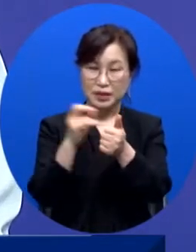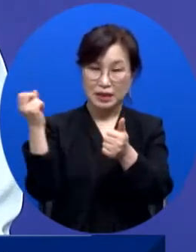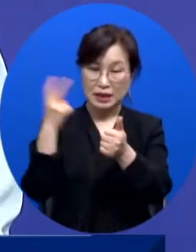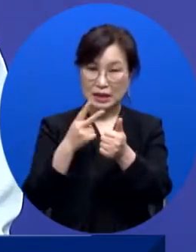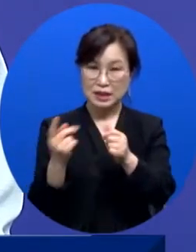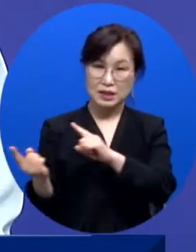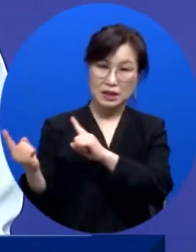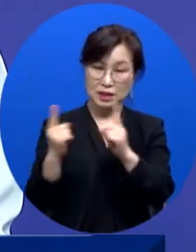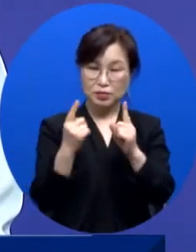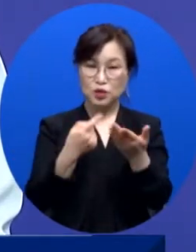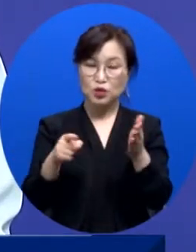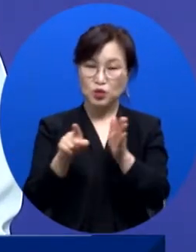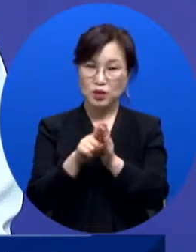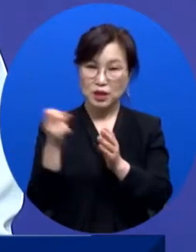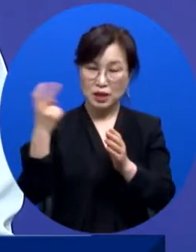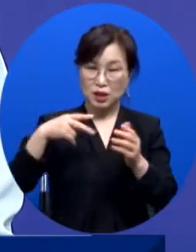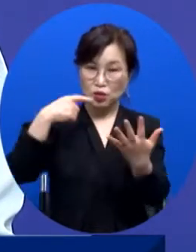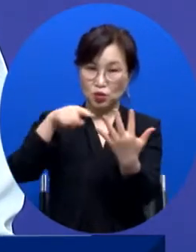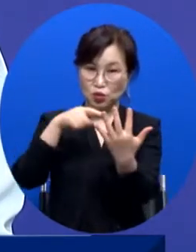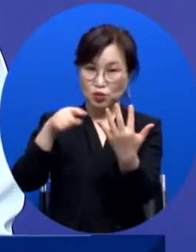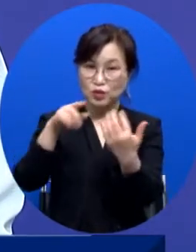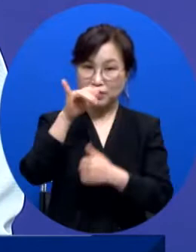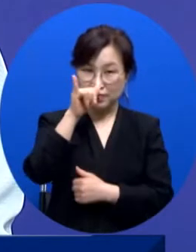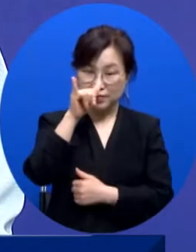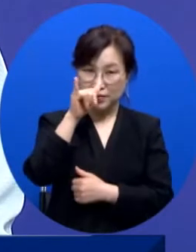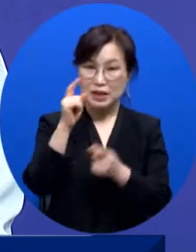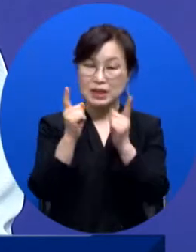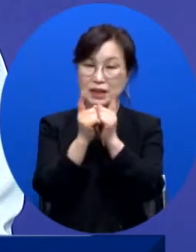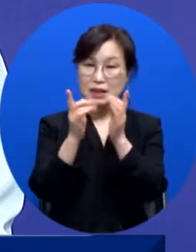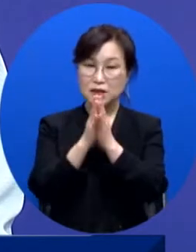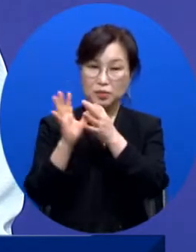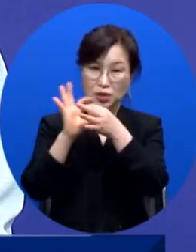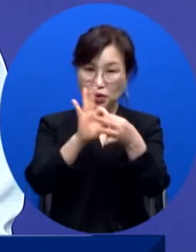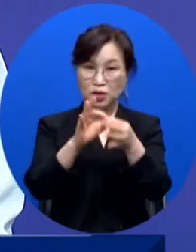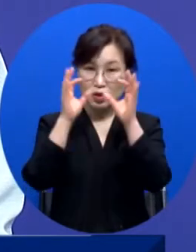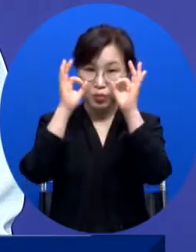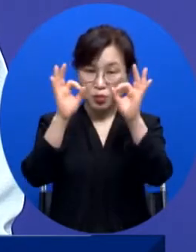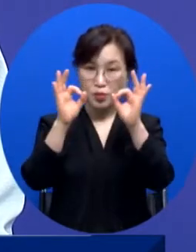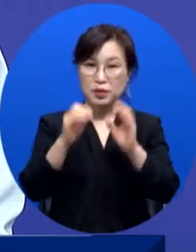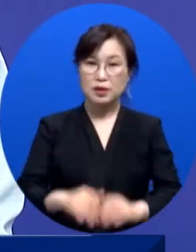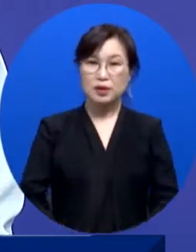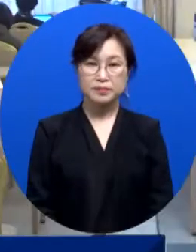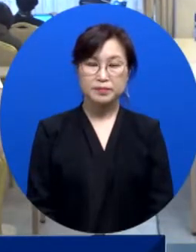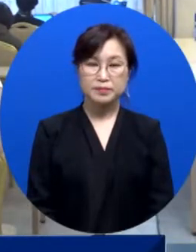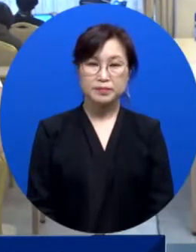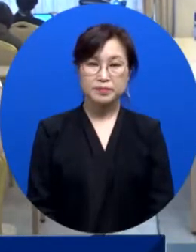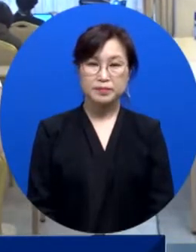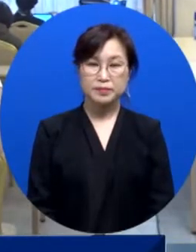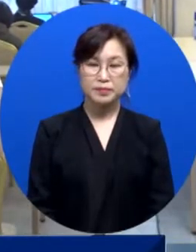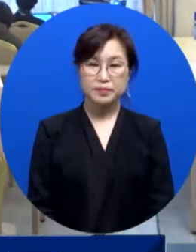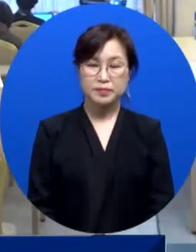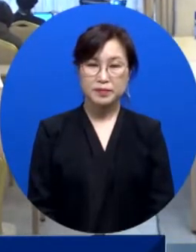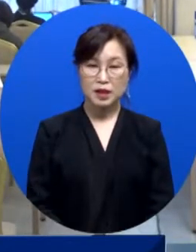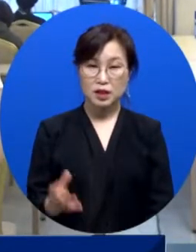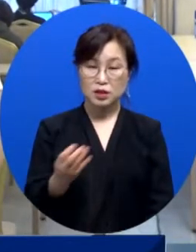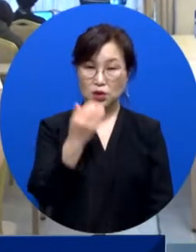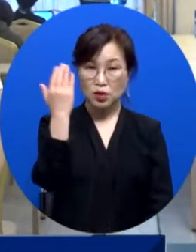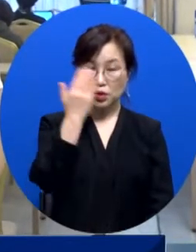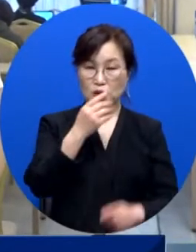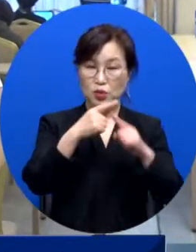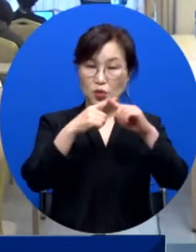위한 재교육을 진행하고 있다고 하는데요. 현장에 나가 있는 취재기자 연결합니다. 최대진 기자. 저는 기독교대한